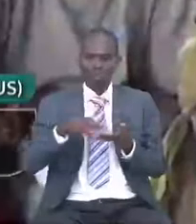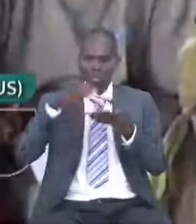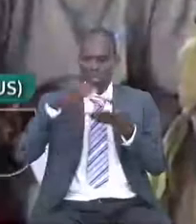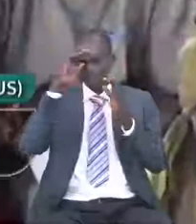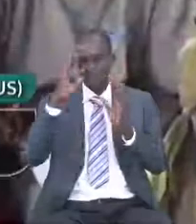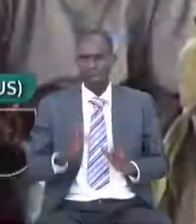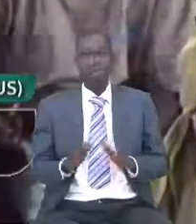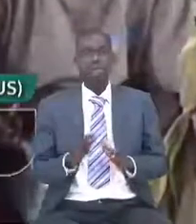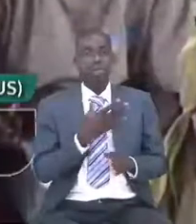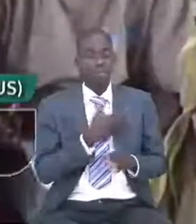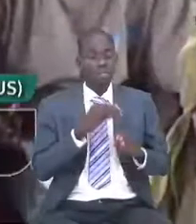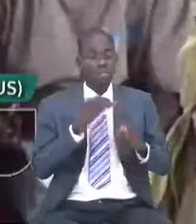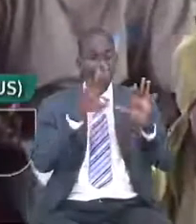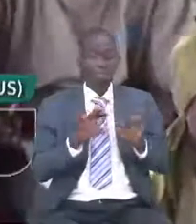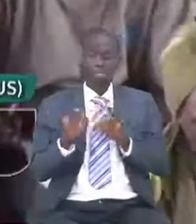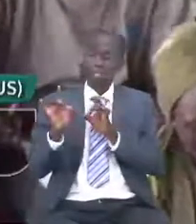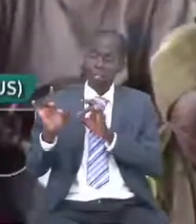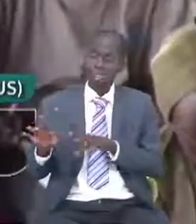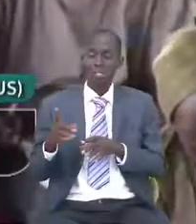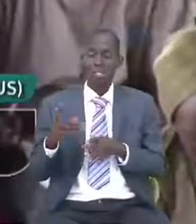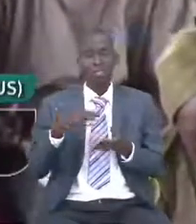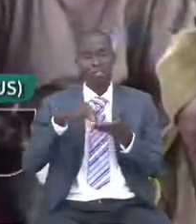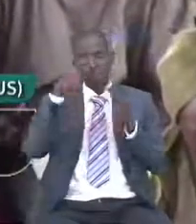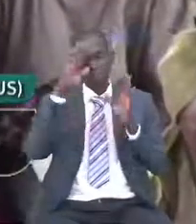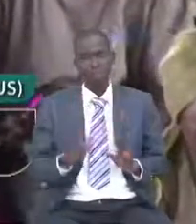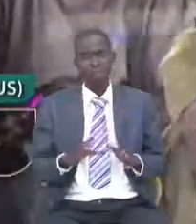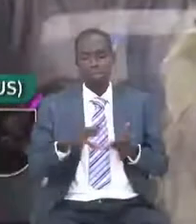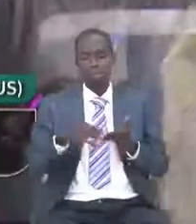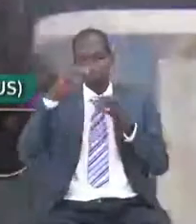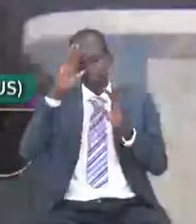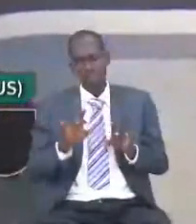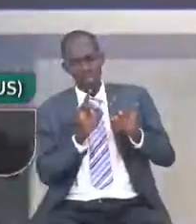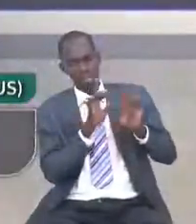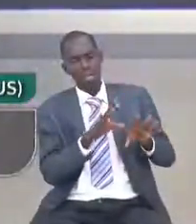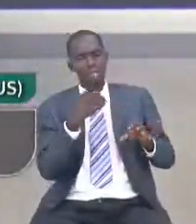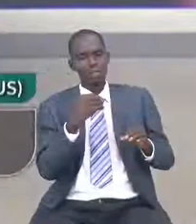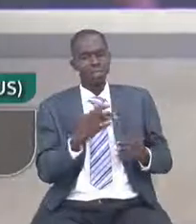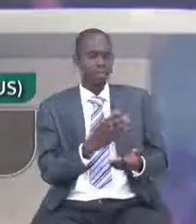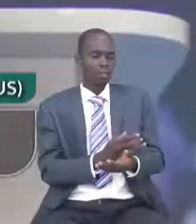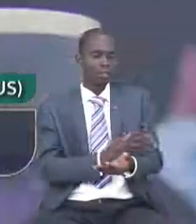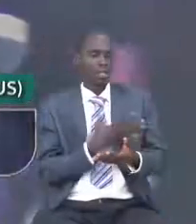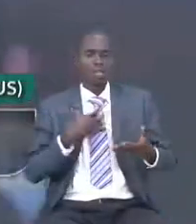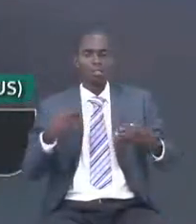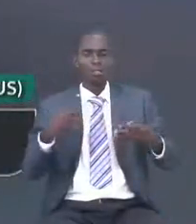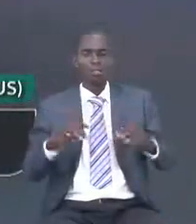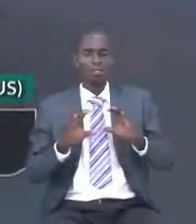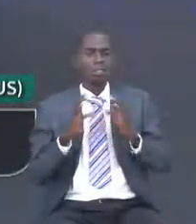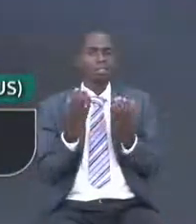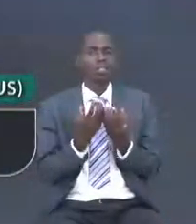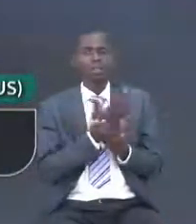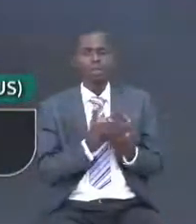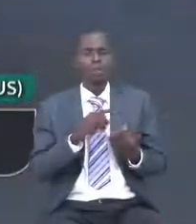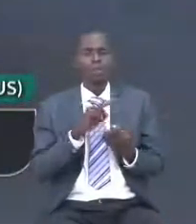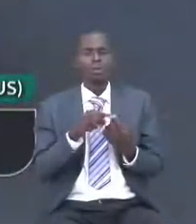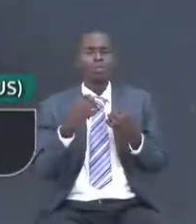connexion entre eux et les élèves. Ils haïssent même les élèves, ils haïssent même les matières, ils haïssent la